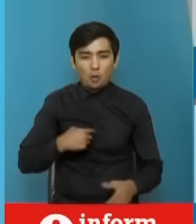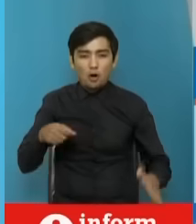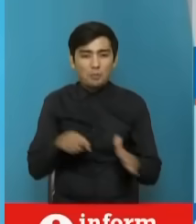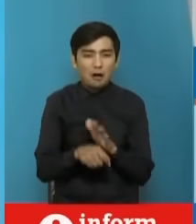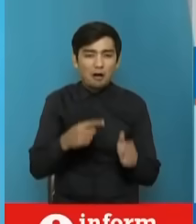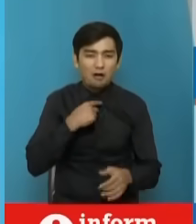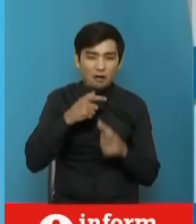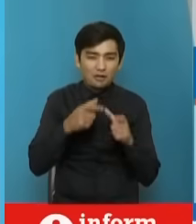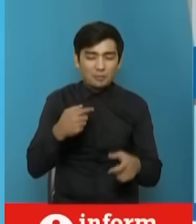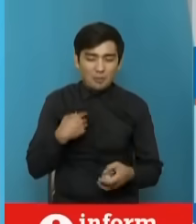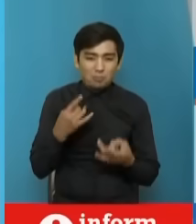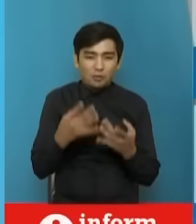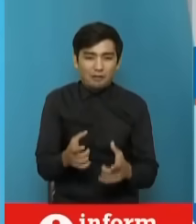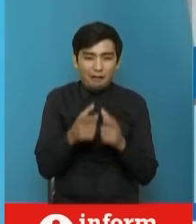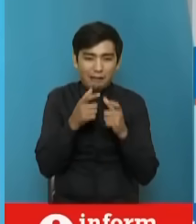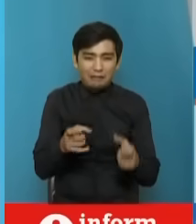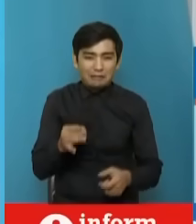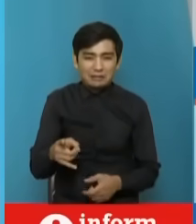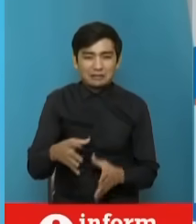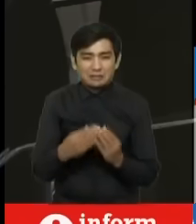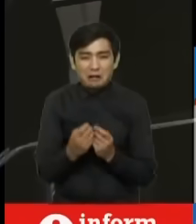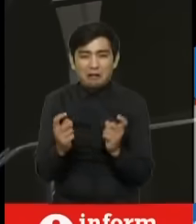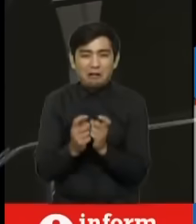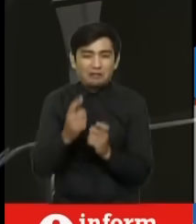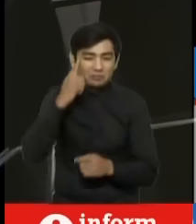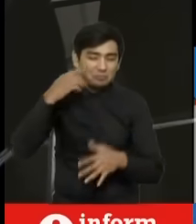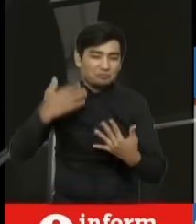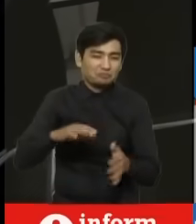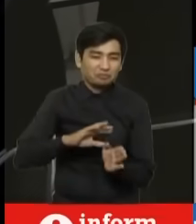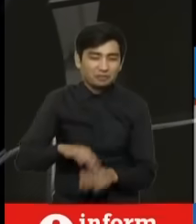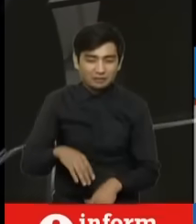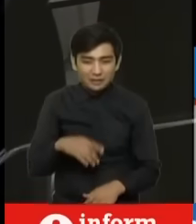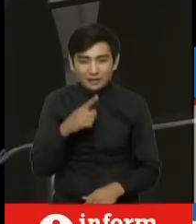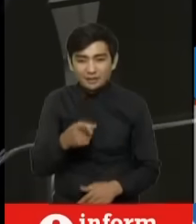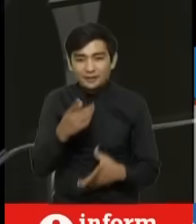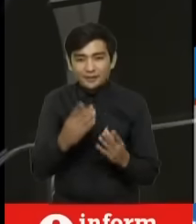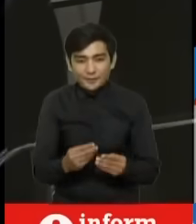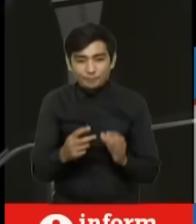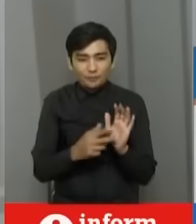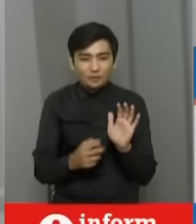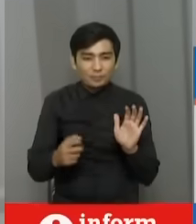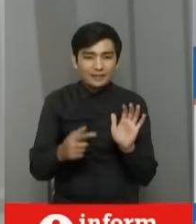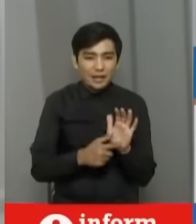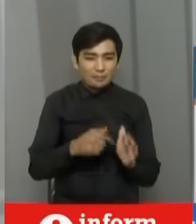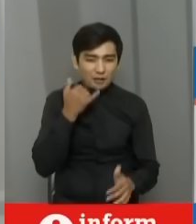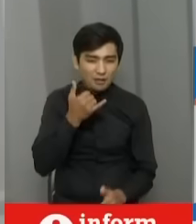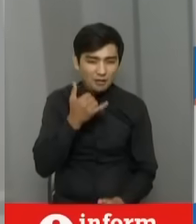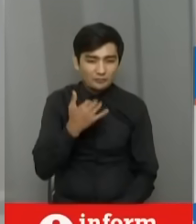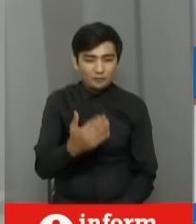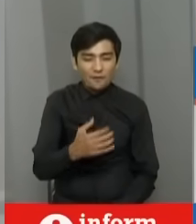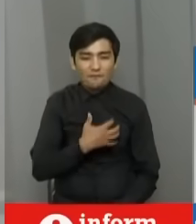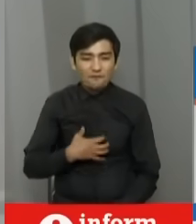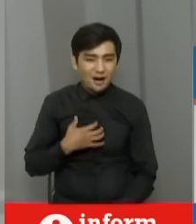Услышал только громкий крик и принял его за семейную ссору. В тот день, по его словам, он принял 807 звонков, а самый